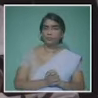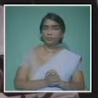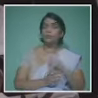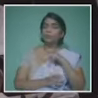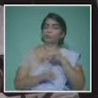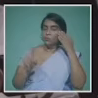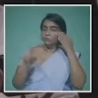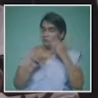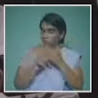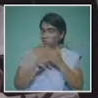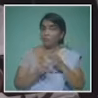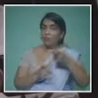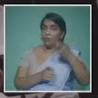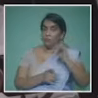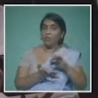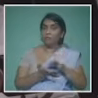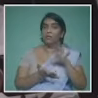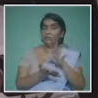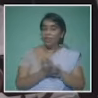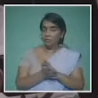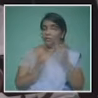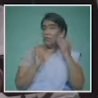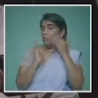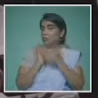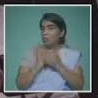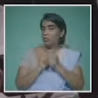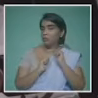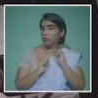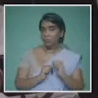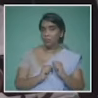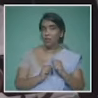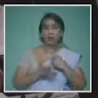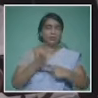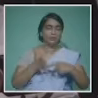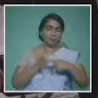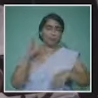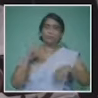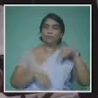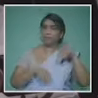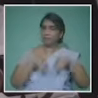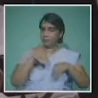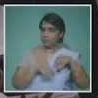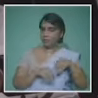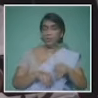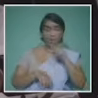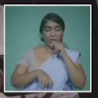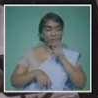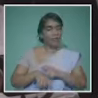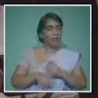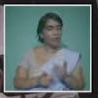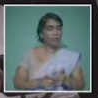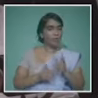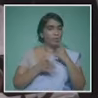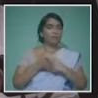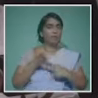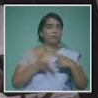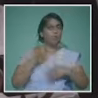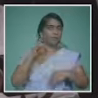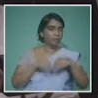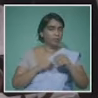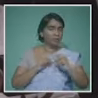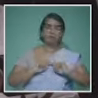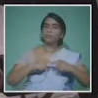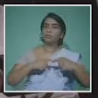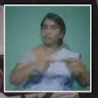ඒ සම්බන්ධයෙන් තීරණාත්මක සාධකය වන්නේ මැතිවරණ. නිසි කලට මැතිවරණ